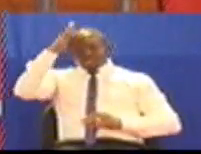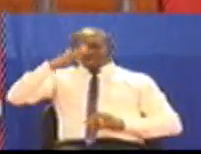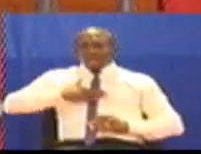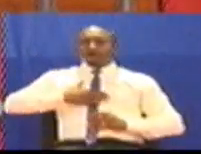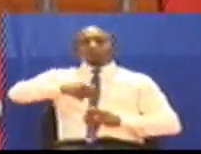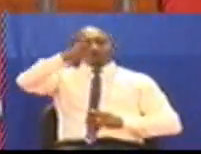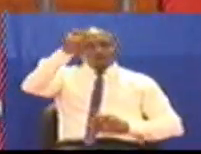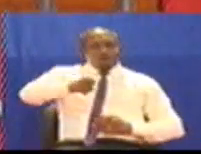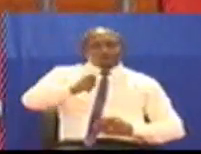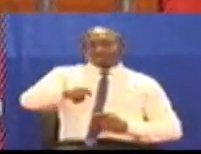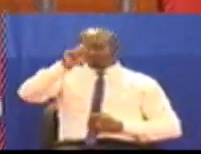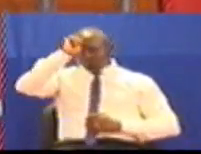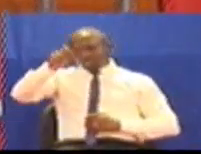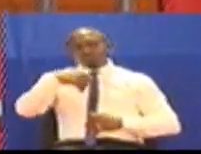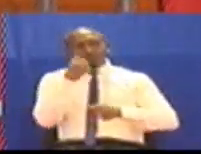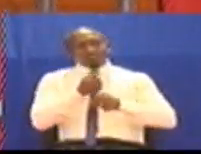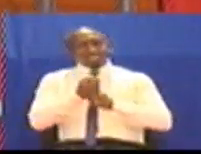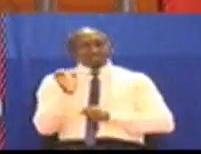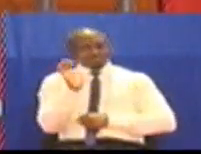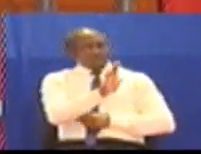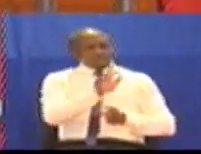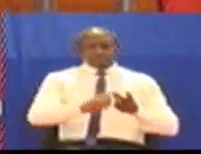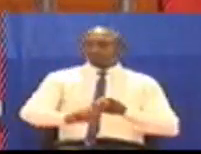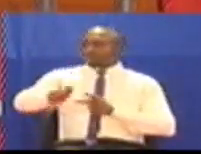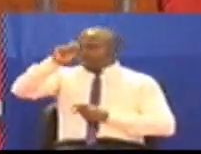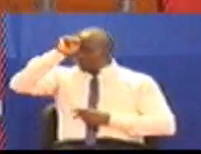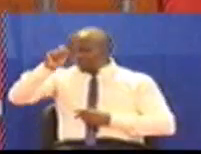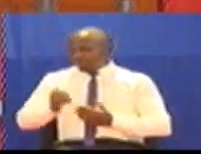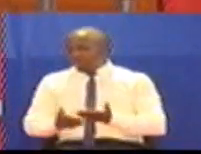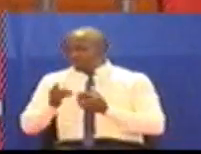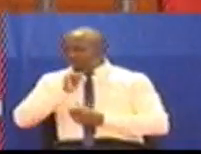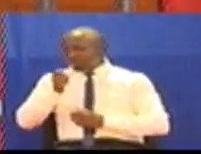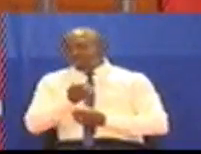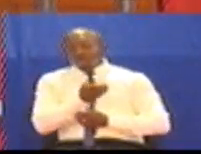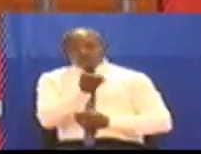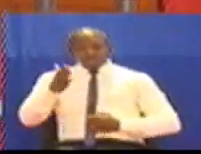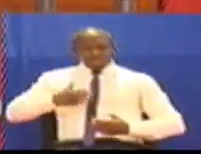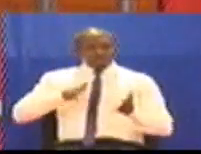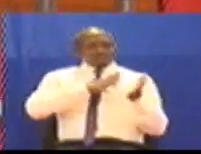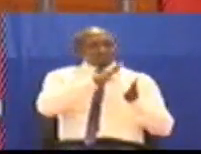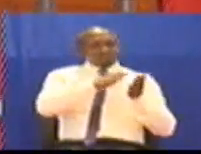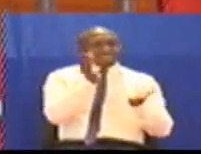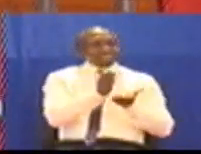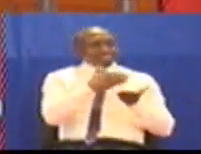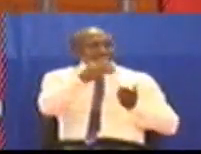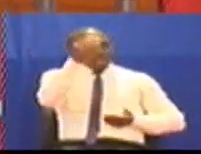kujali watumishi wake. Mheshimiwa Naibu Spika, wenzangu wameelezea katika sekta elimu madarasa